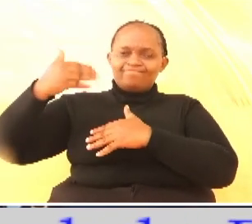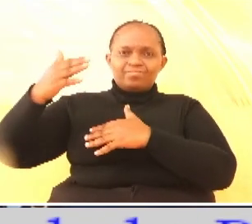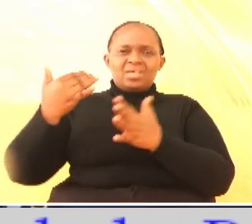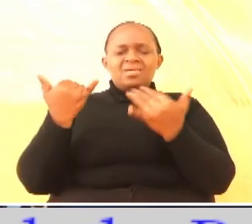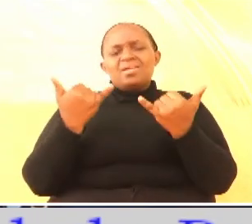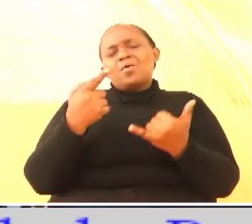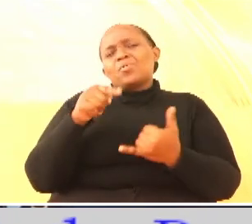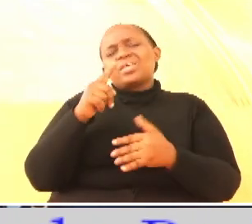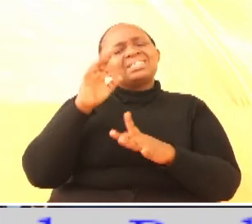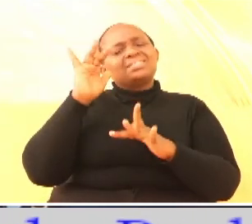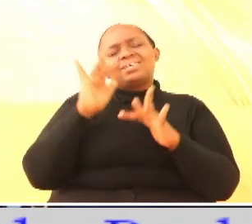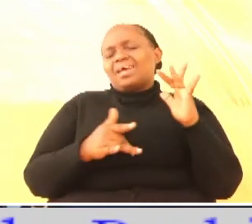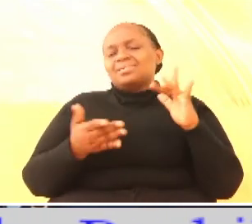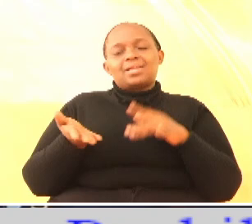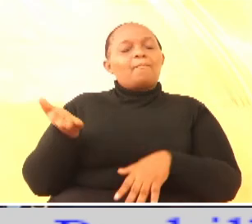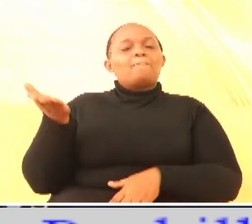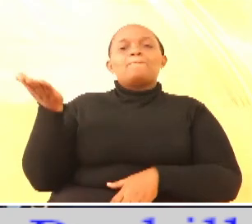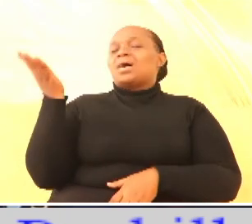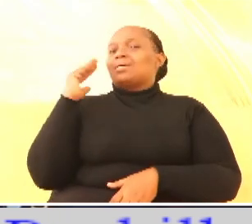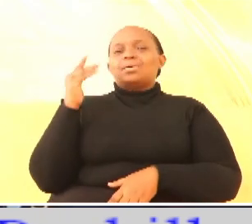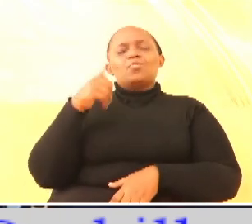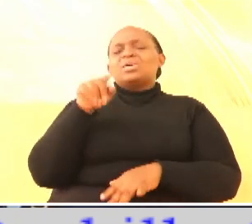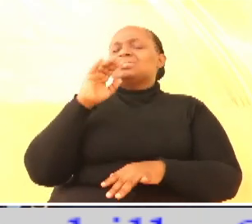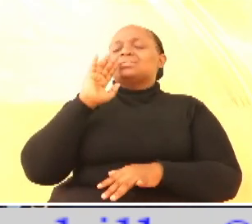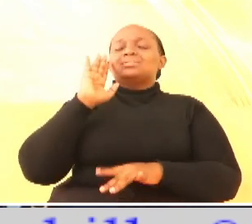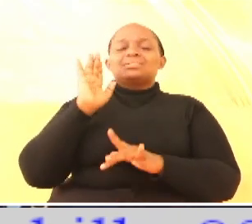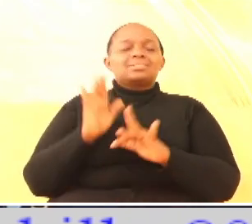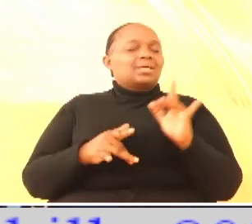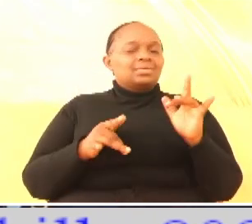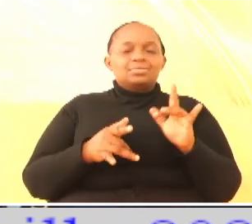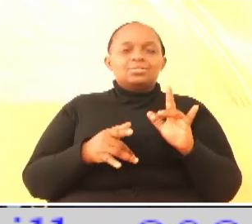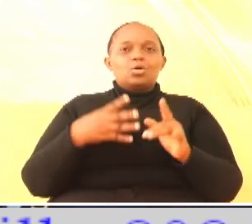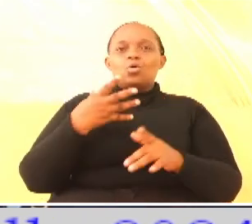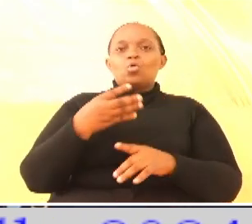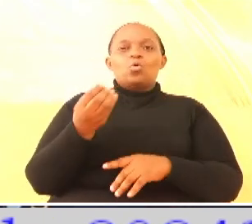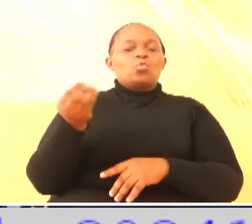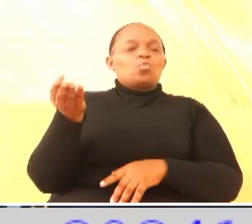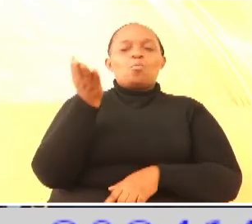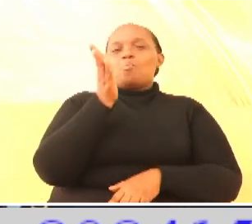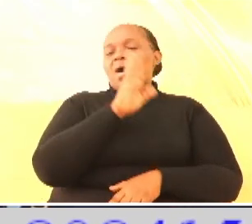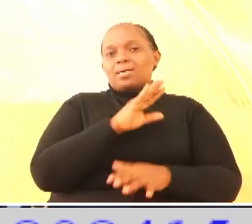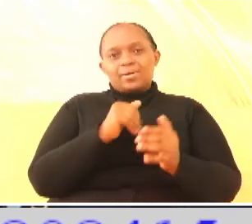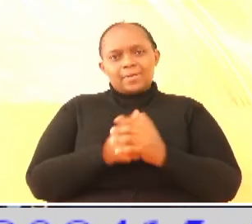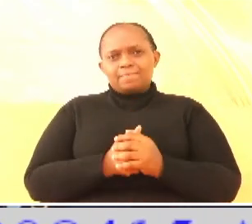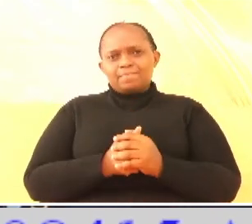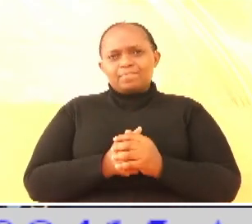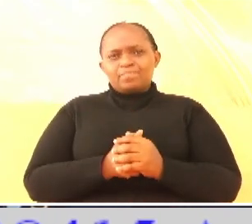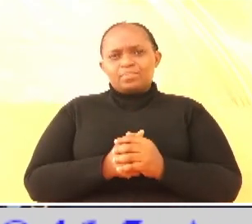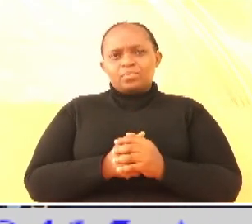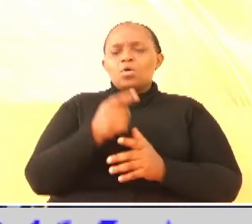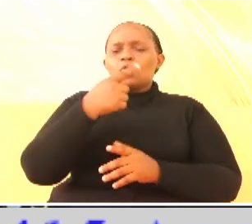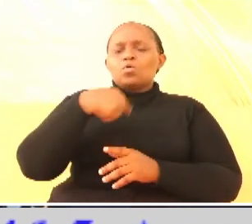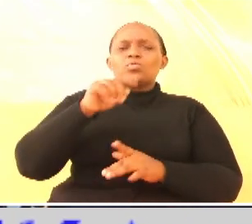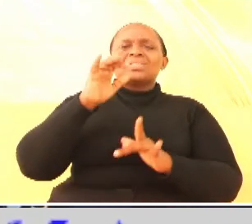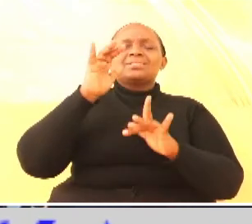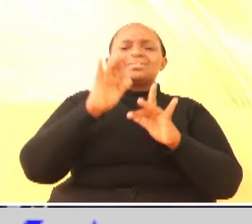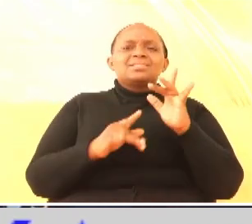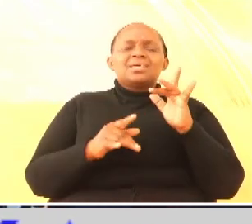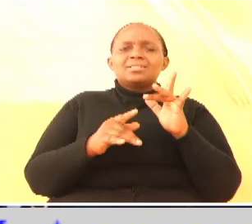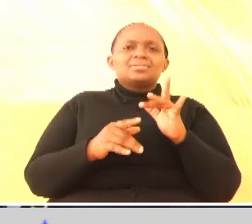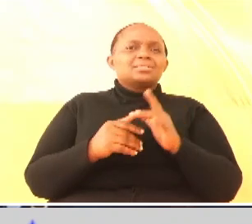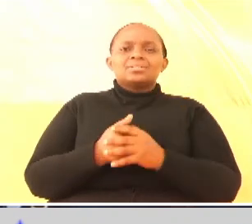Tunawezaje kurudi nyuma? Tunawezaje kurudi katika tamaduni ambazo hazifai? Tunawezaje wa Kristo kuwa